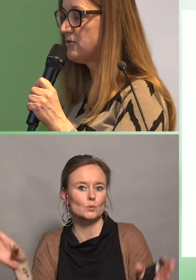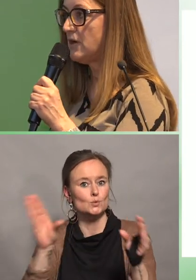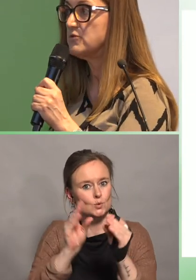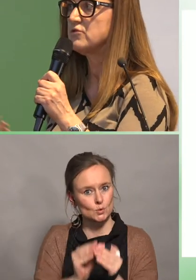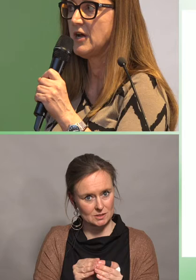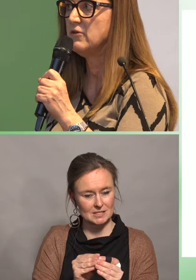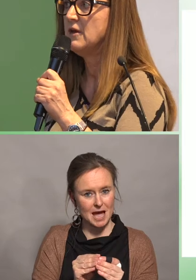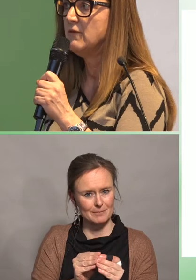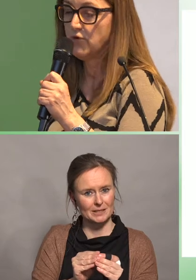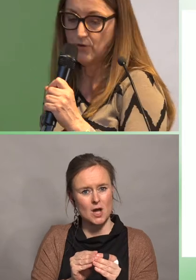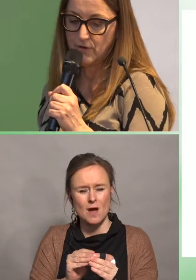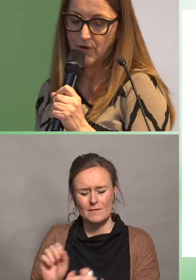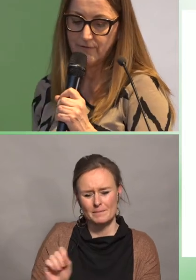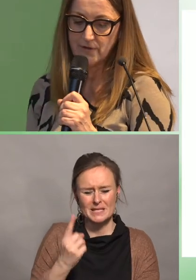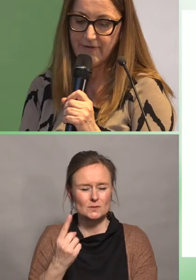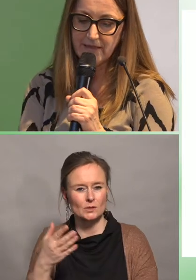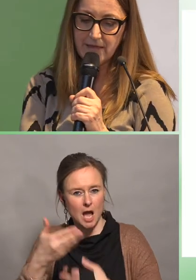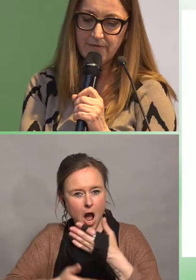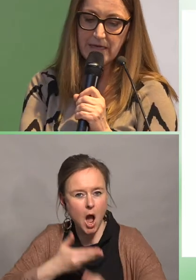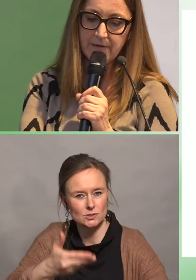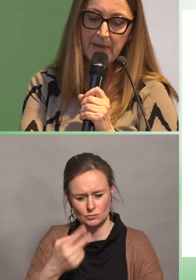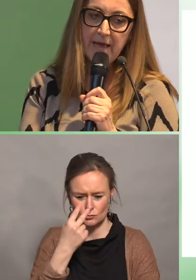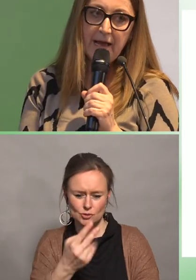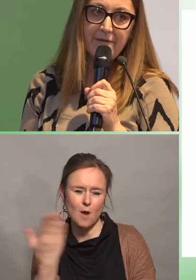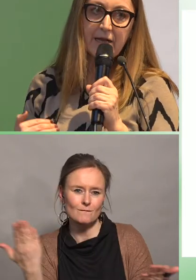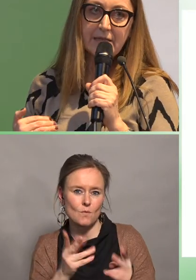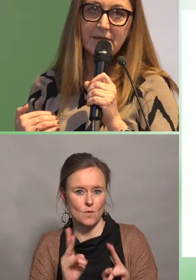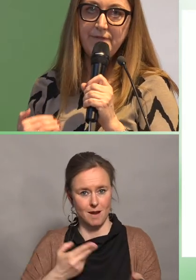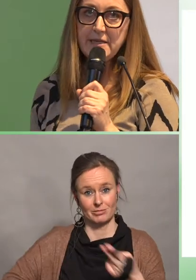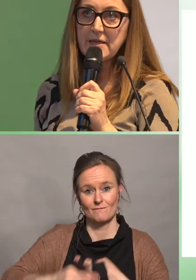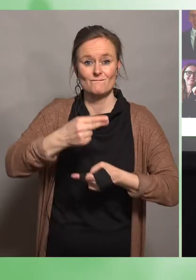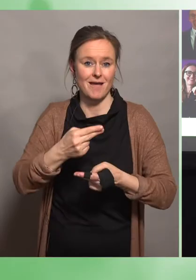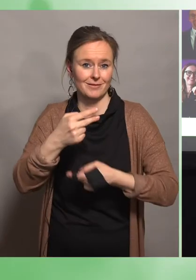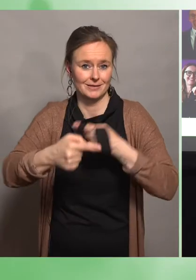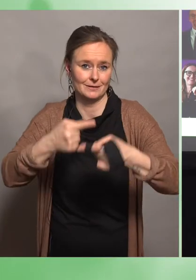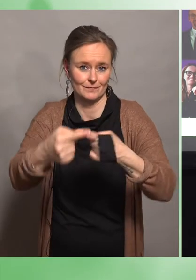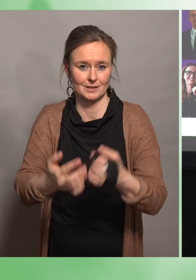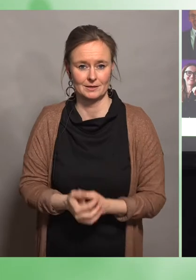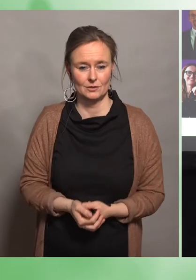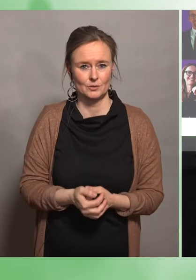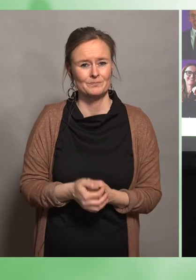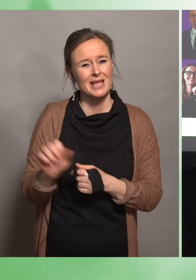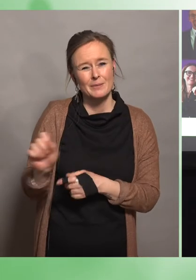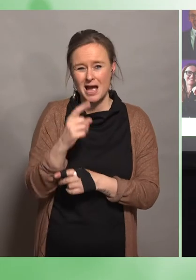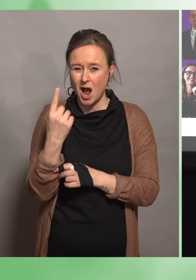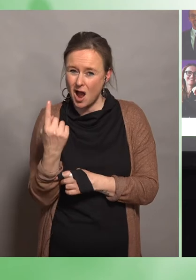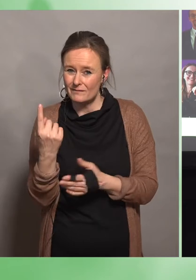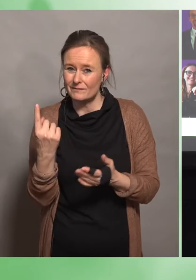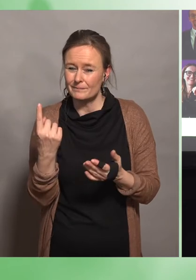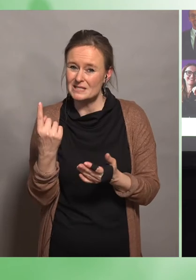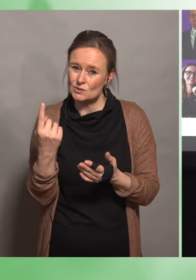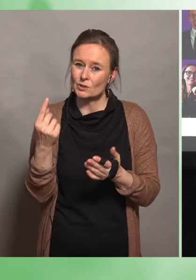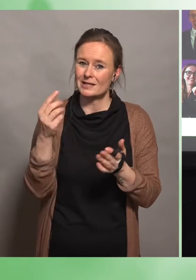konstruktiv auszutauschen und zu schauen, wo können wir uns weiterentwickeln. Aber ein ganz wichtiger Punkt und ein ganz wichtiges Learning war auch